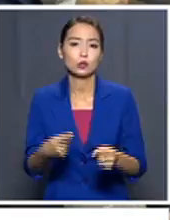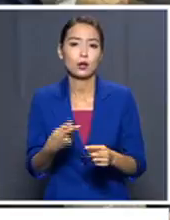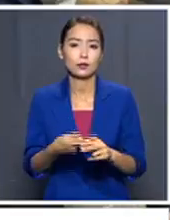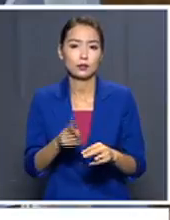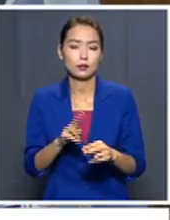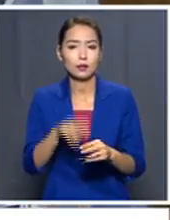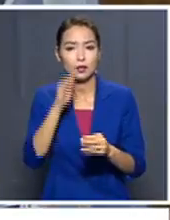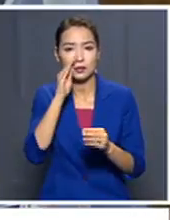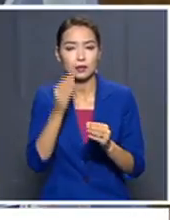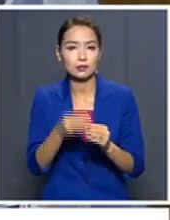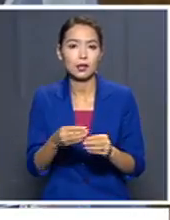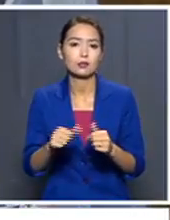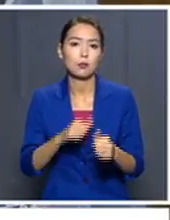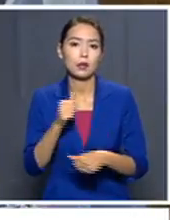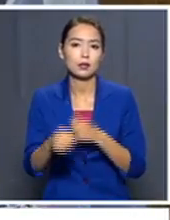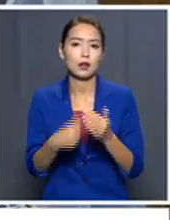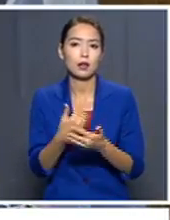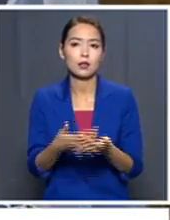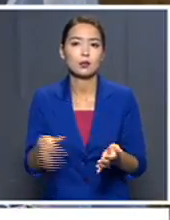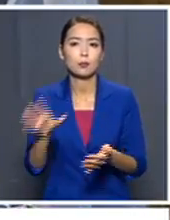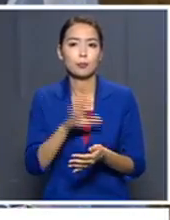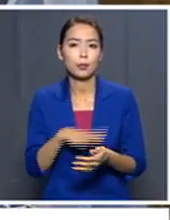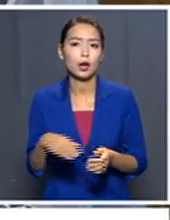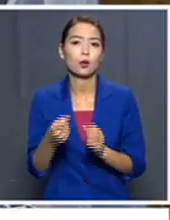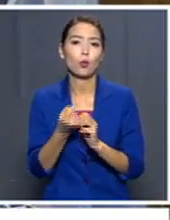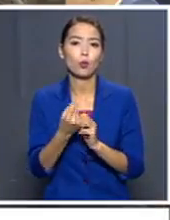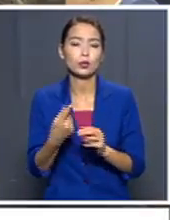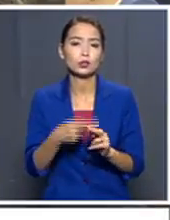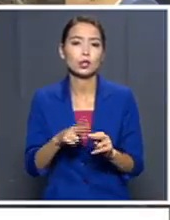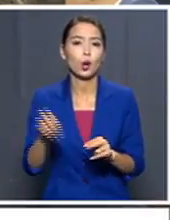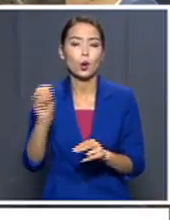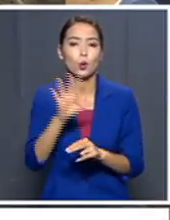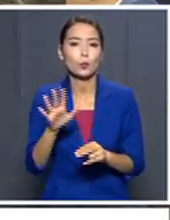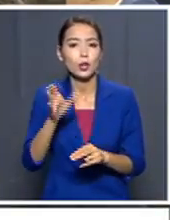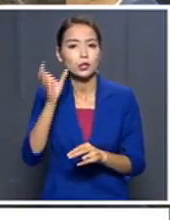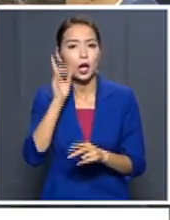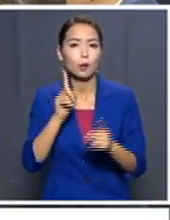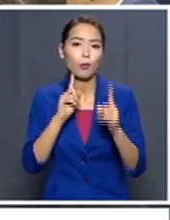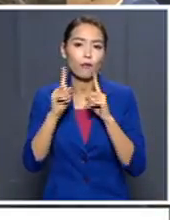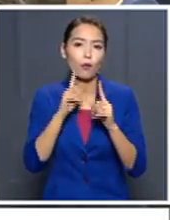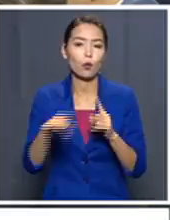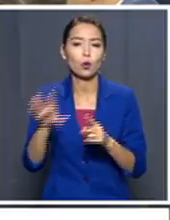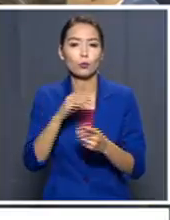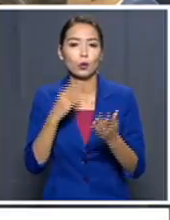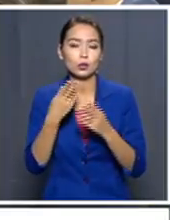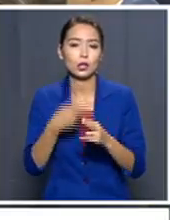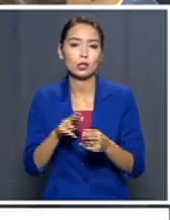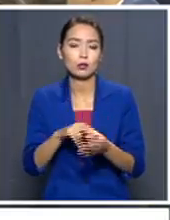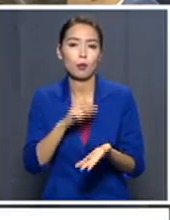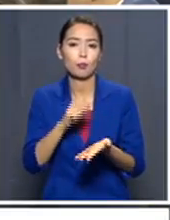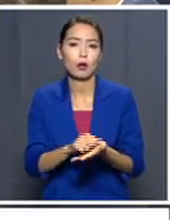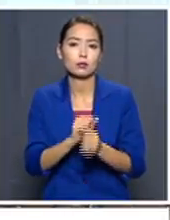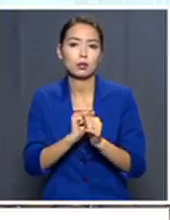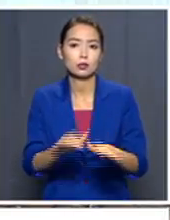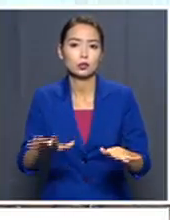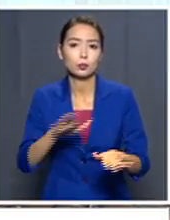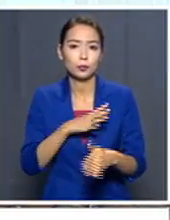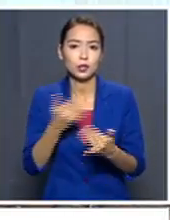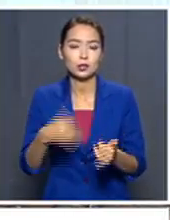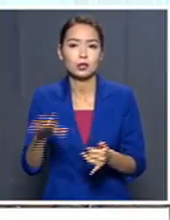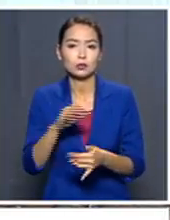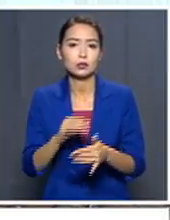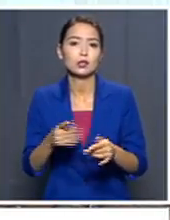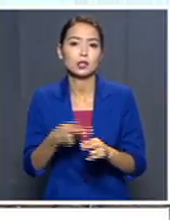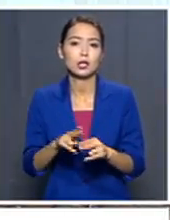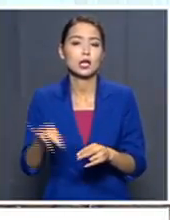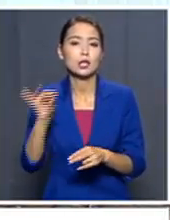тың материалдар. Осының бәрі 11-ші Еуразиялық ғылыми форум аясында оқулық болып басылып шықты. Бірақ әлі де шаң басып жатқан тарихи